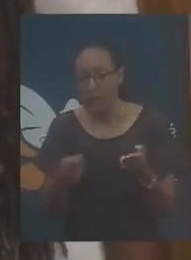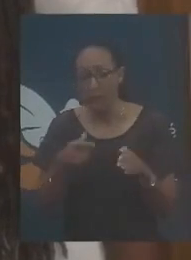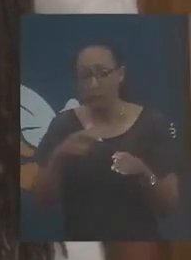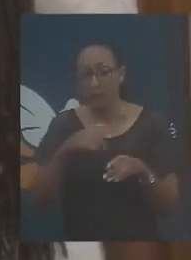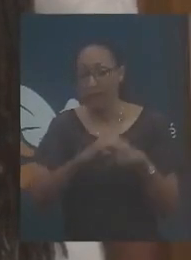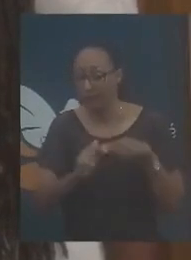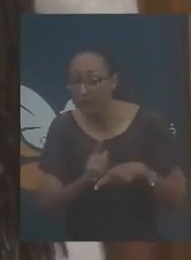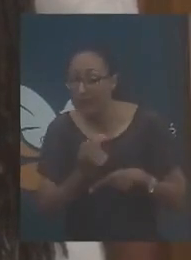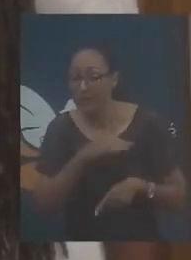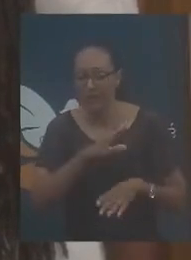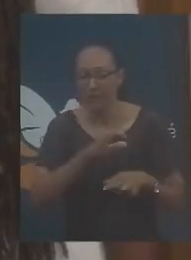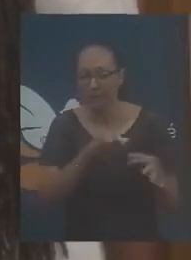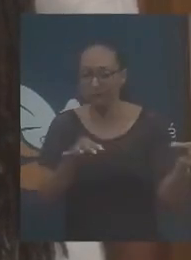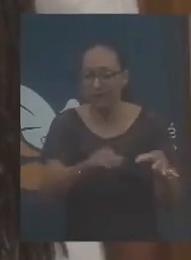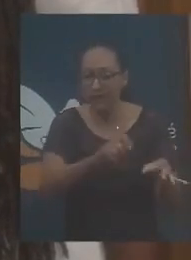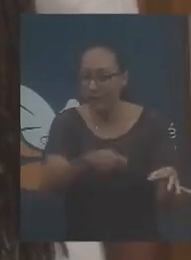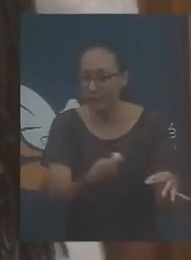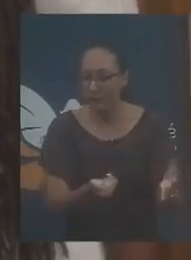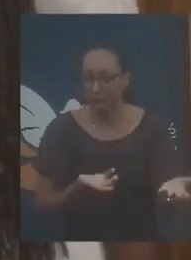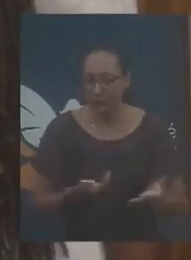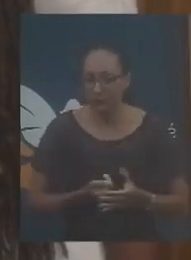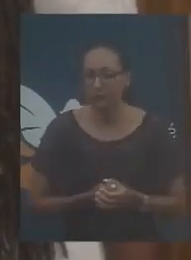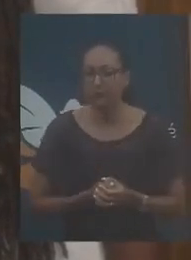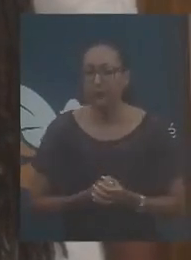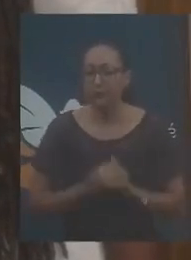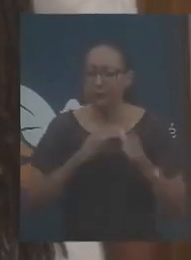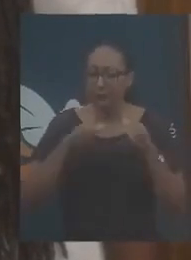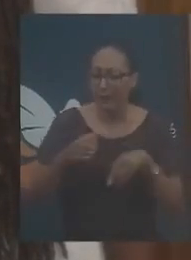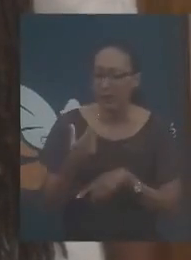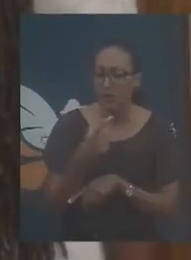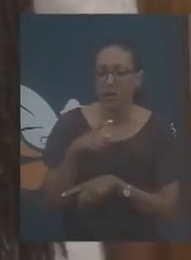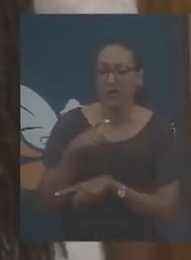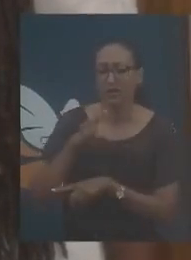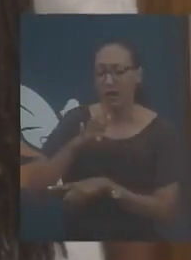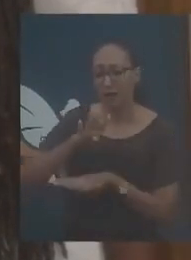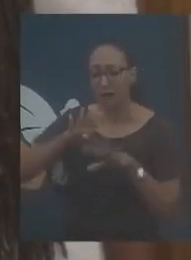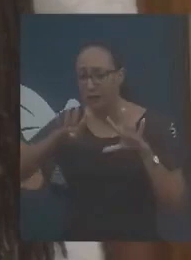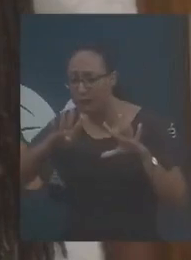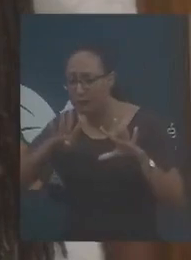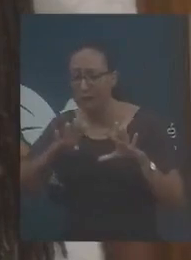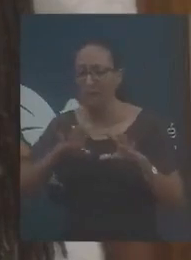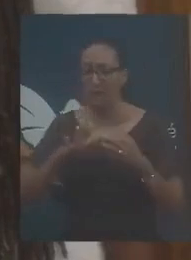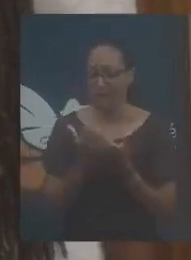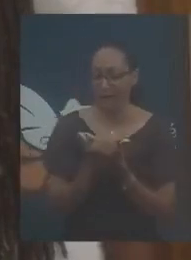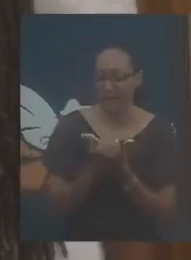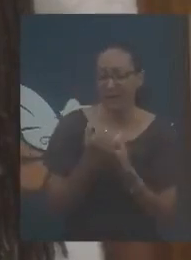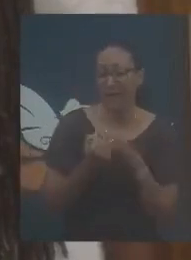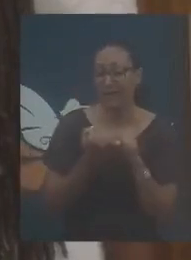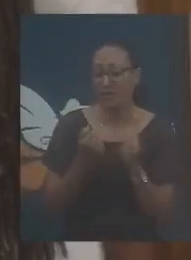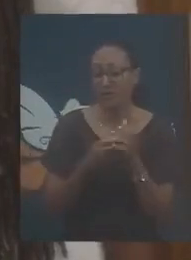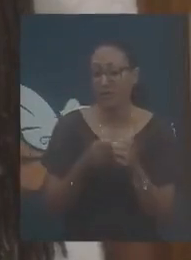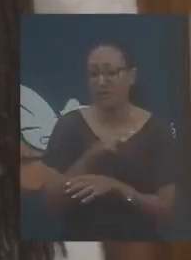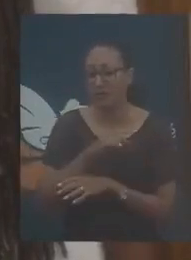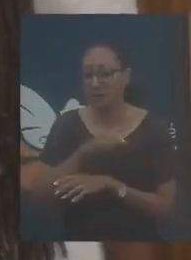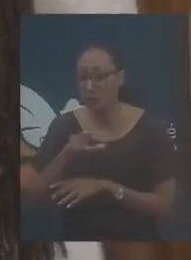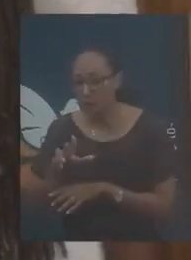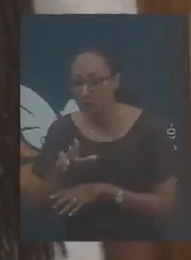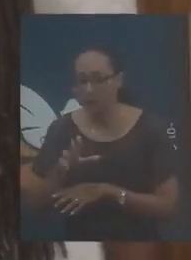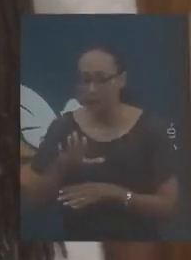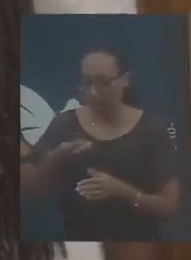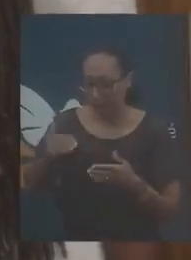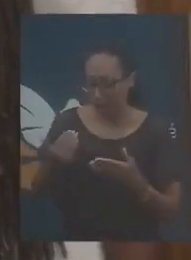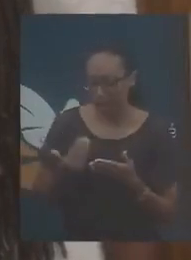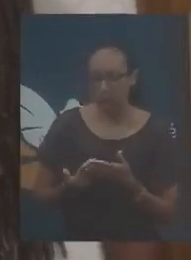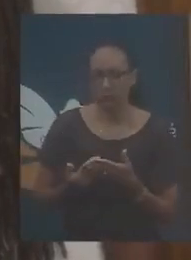naturelles. Malheureusement, malgré les 249 courriers qui sont partis en 2023, jusqu'à aujourd'hui, nous n'avons